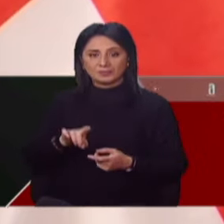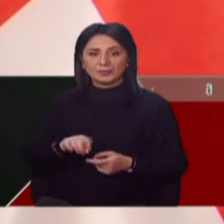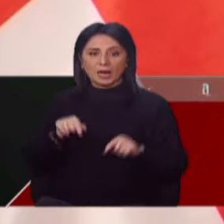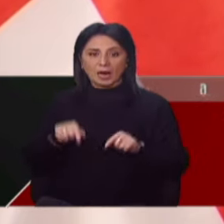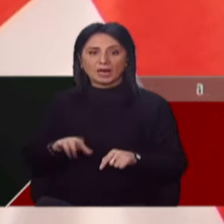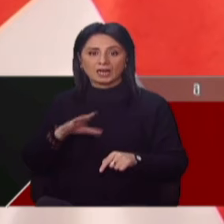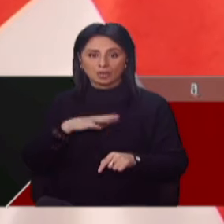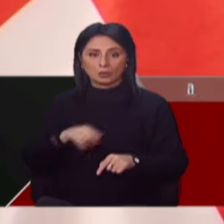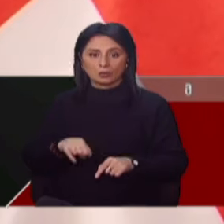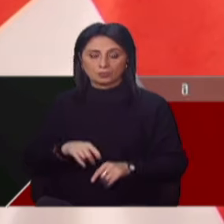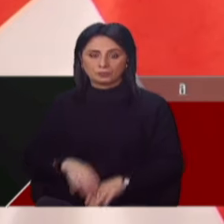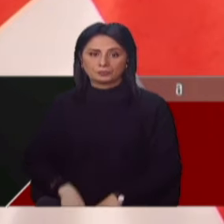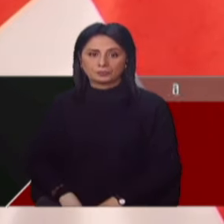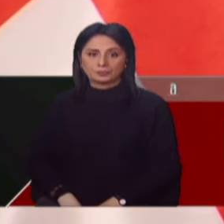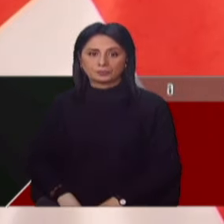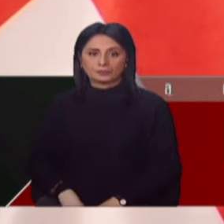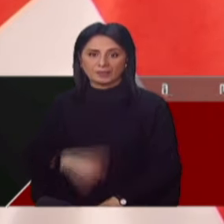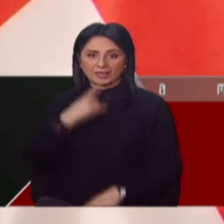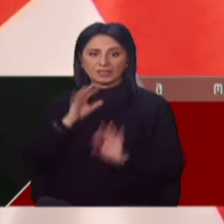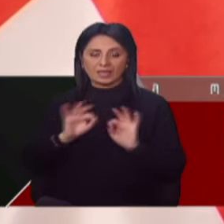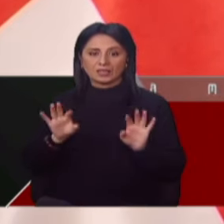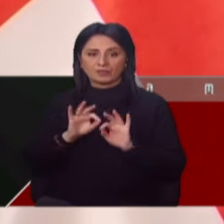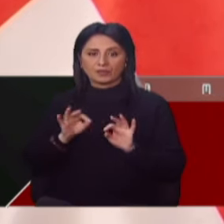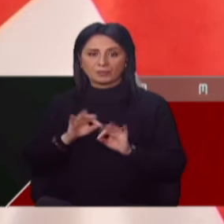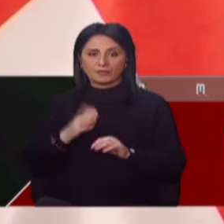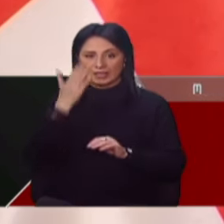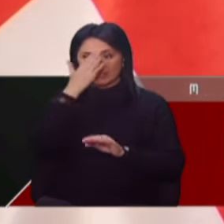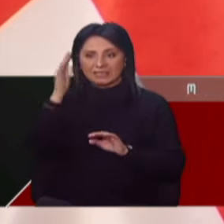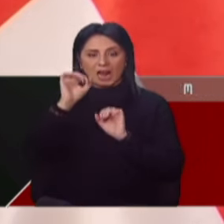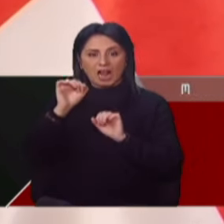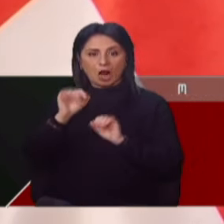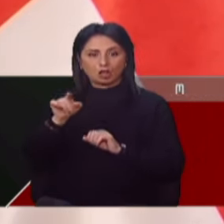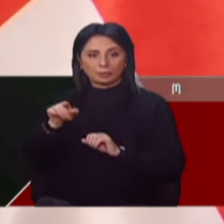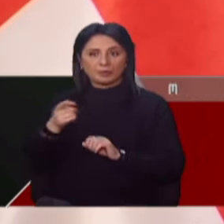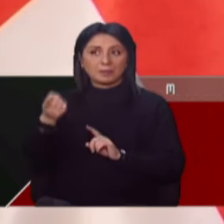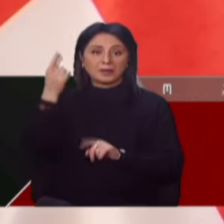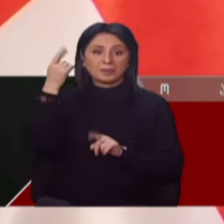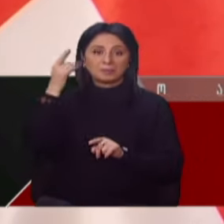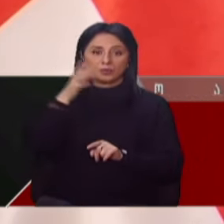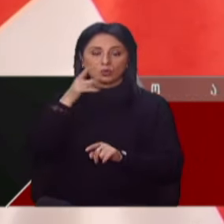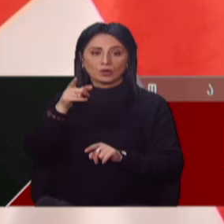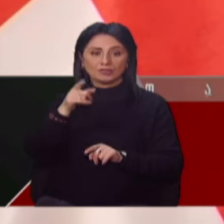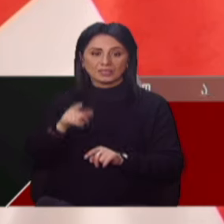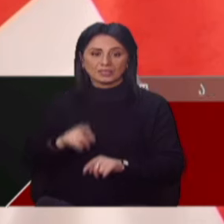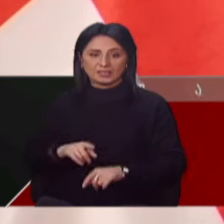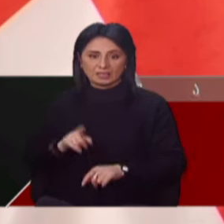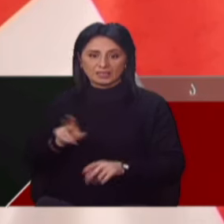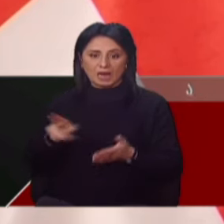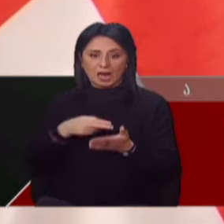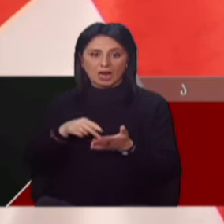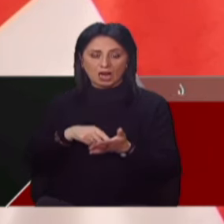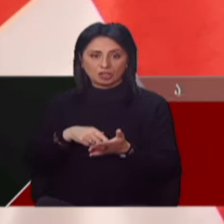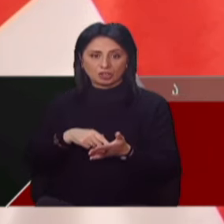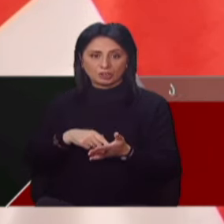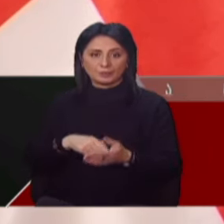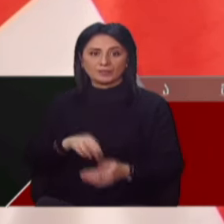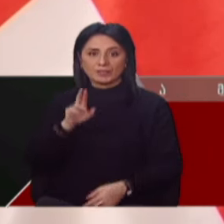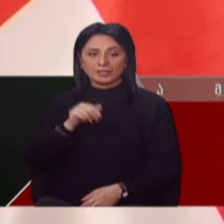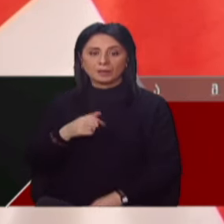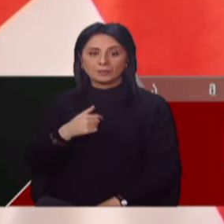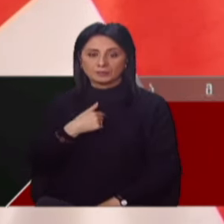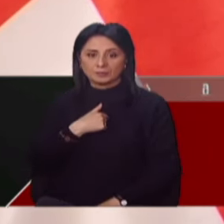აქვე იყო ნახსენები სახალხო დამცველის იმდროინდელის გარღვეული ანგარიში და